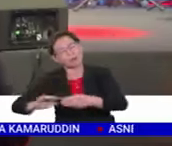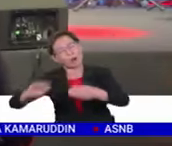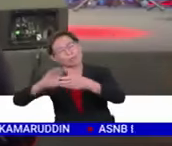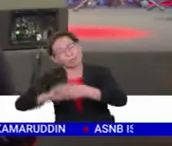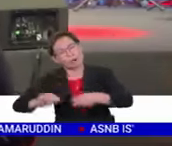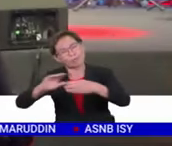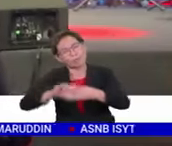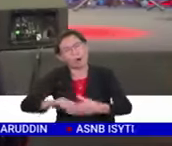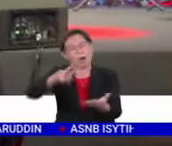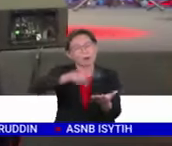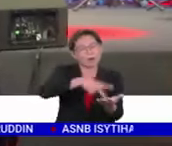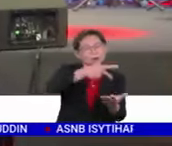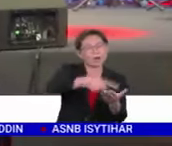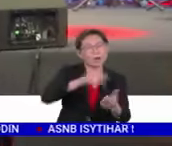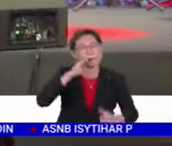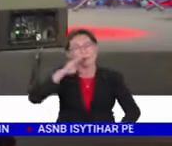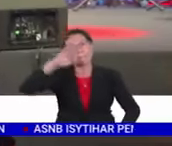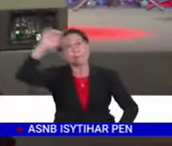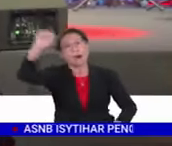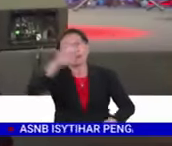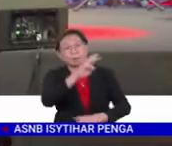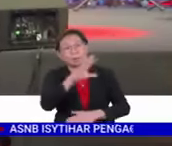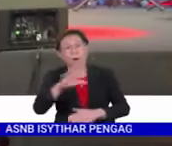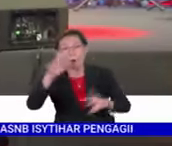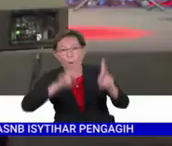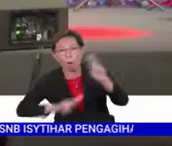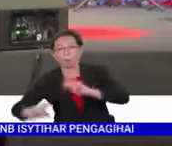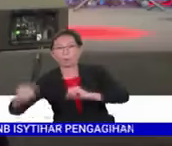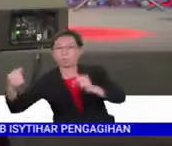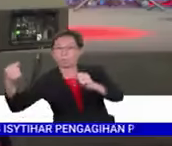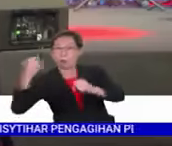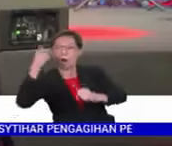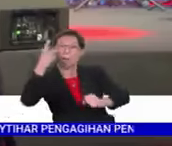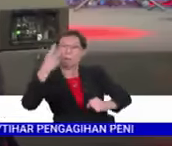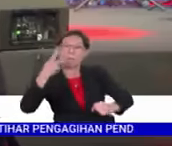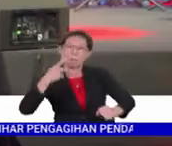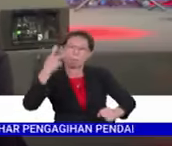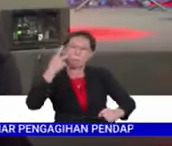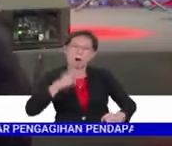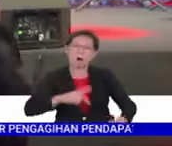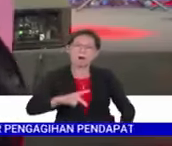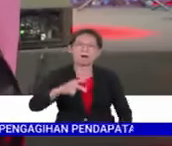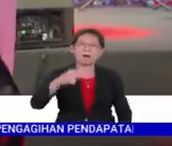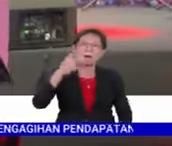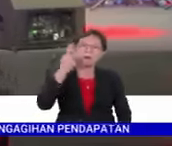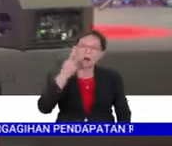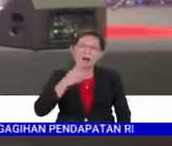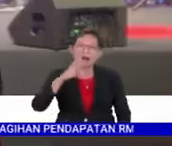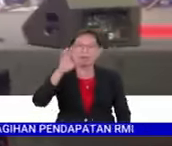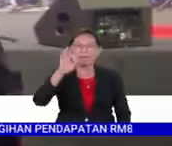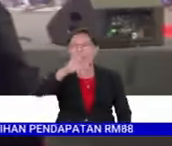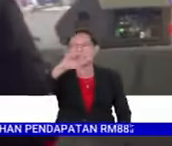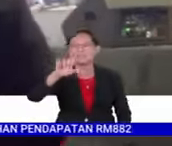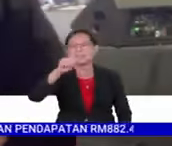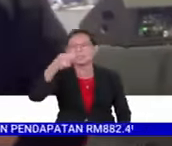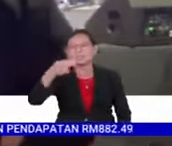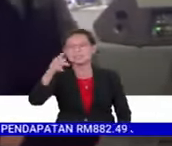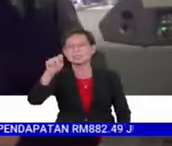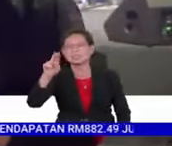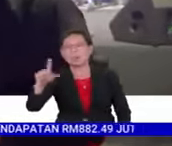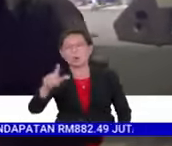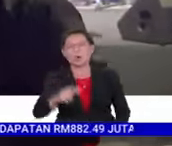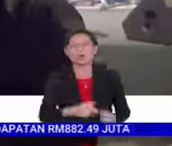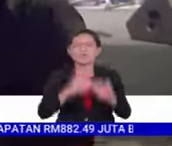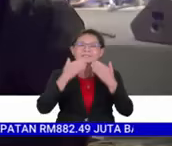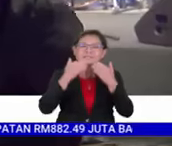konsert Merdeka 65, kita bersama dengan orang kuatnya iaitu penerbit Puan Yang Faziatun Zainal Abidin. Assalamualaikum. Terima kasih kerana sudi bersama